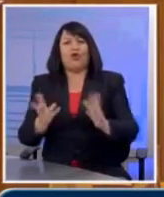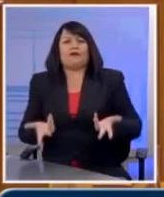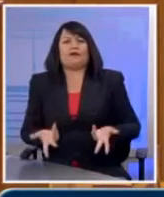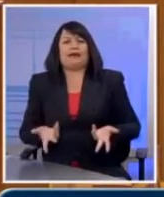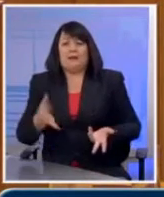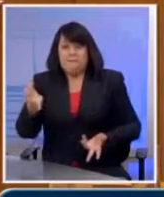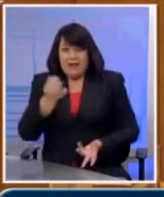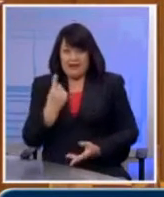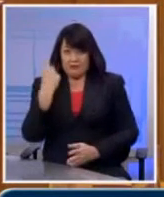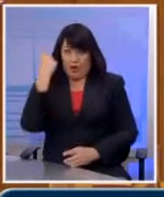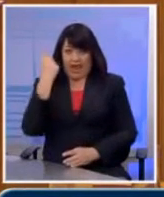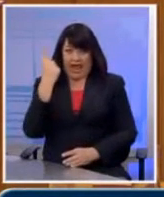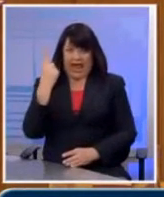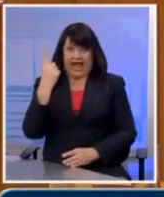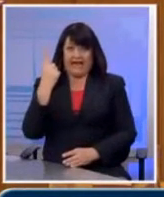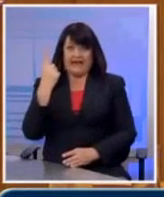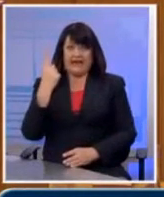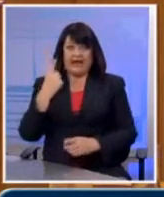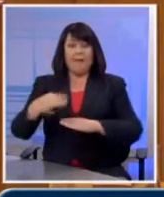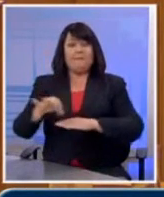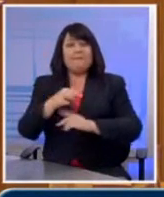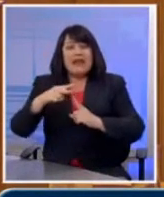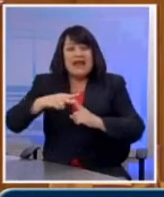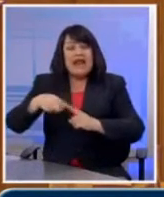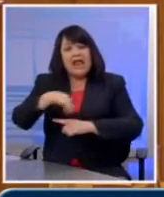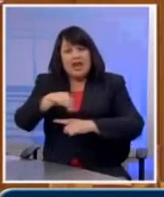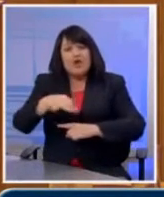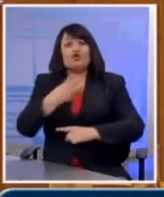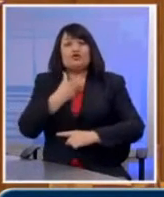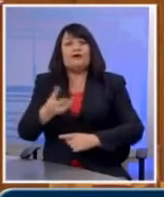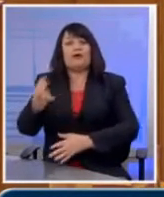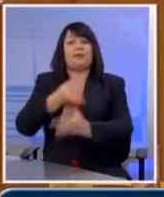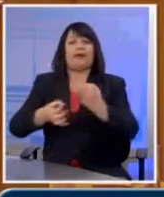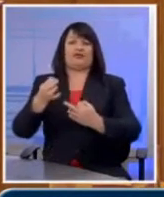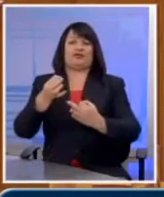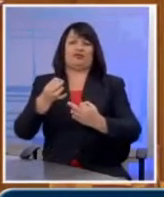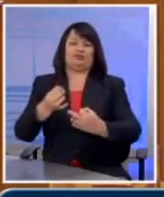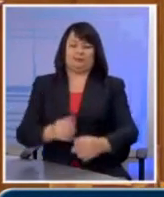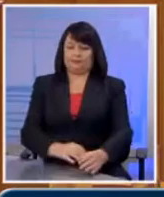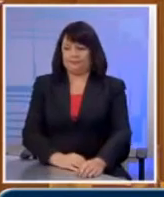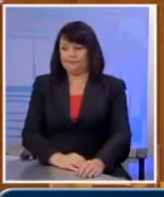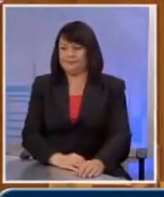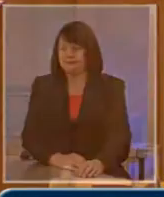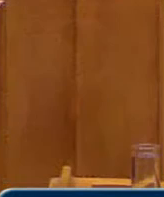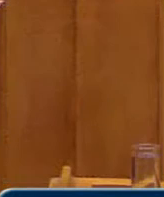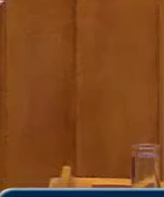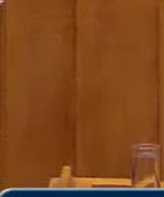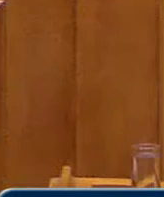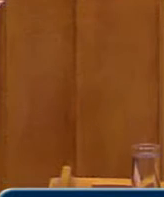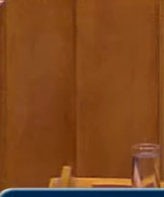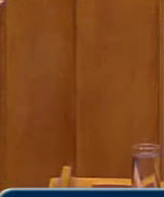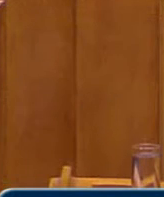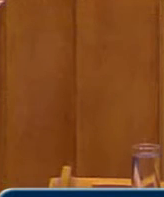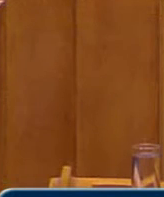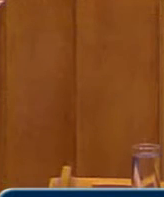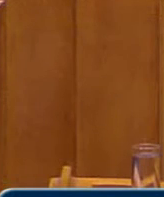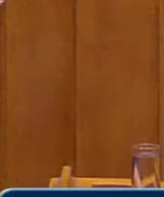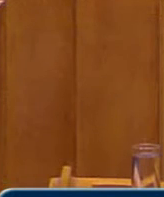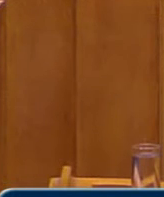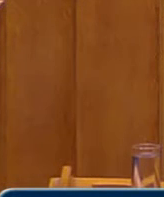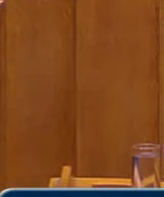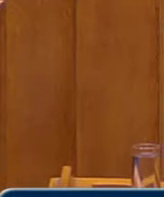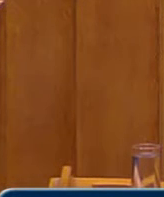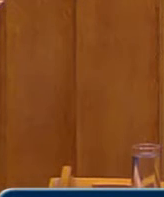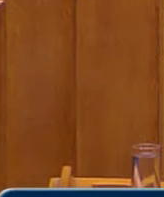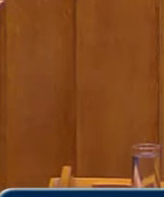ένα σοβαρό νομικό μηχανικό να σας συμβουλεύσει. Σας παροτρύνω να πείτε σε όσους δυνατε έργα, όπως